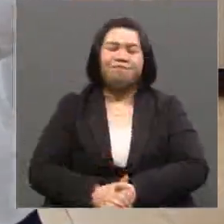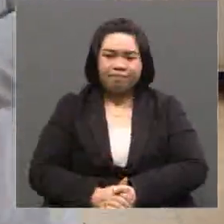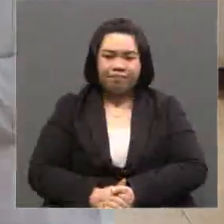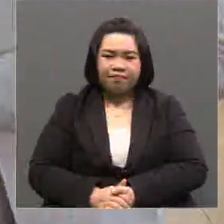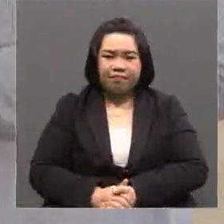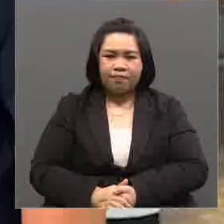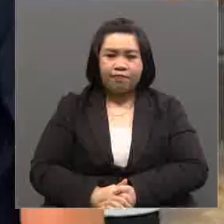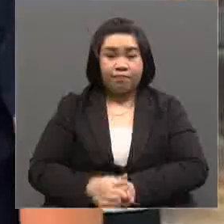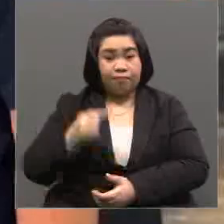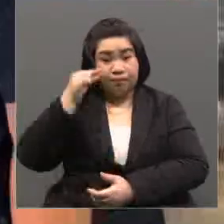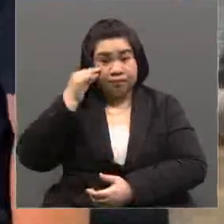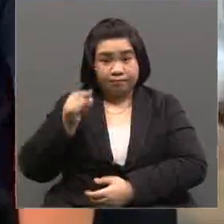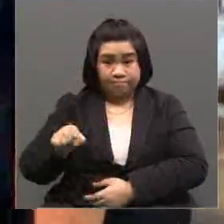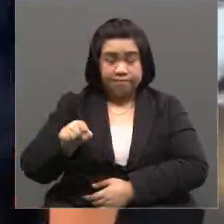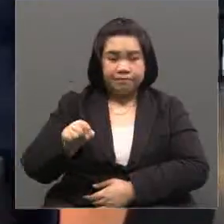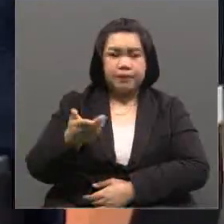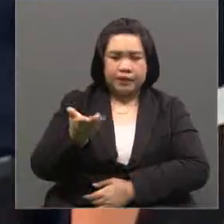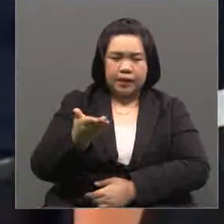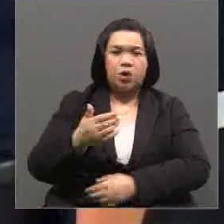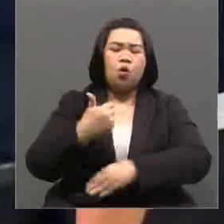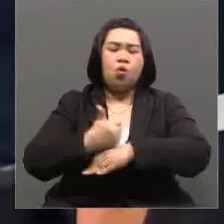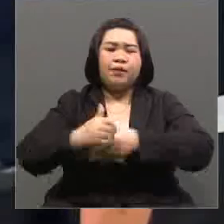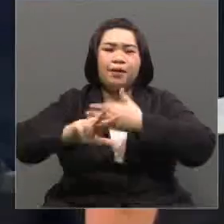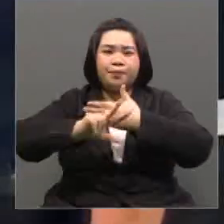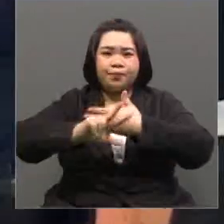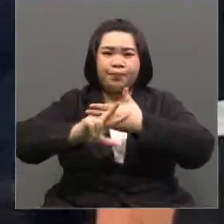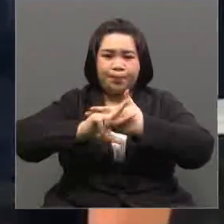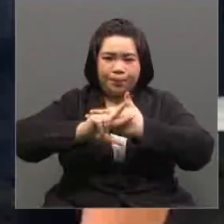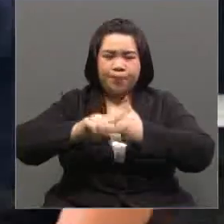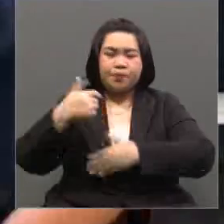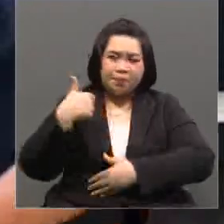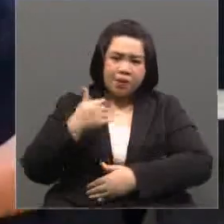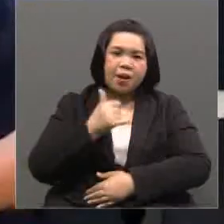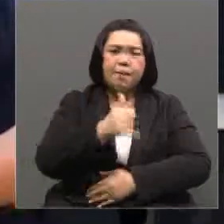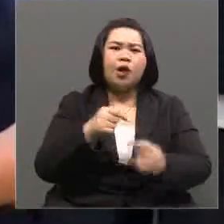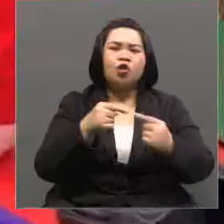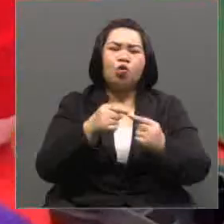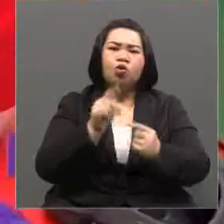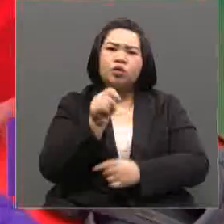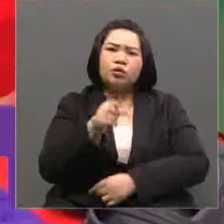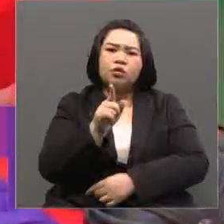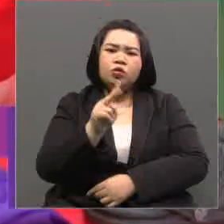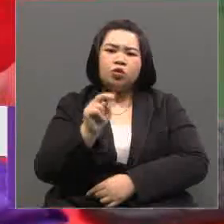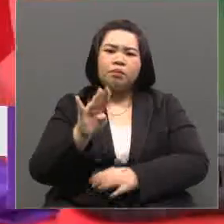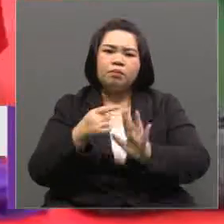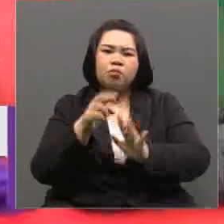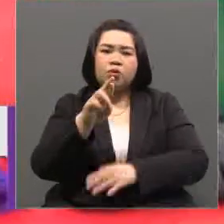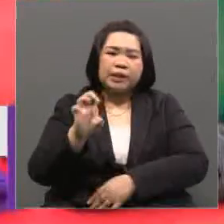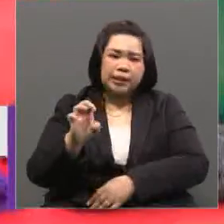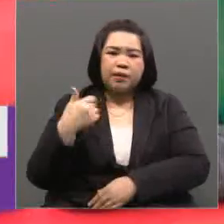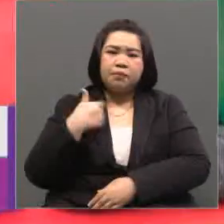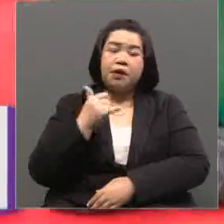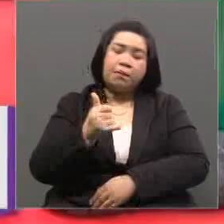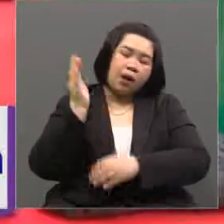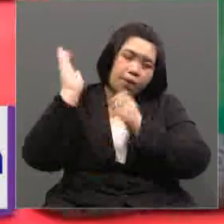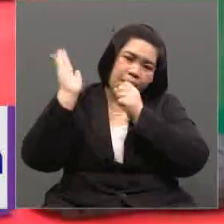เอกเสรีพิศุทธ์เตมียเวชหัวหน้าพรรคเสรีรวมไทยลงพื้นที่หาเสียงในฝั่งธนบุรีนะคะก็ขึ้นรถปราศรัยหาเสียงด้วยแล้วก็ลง